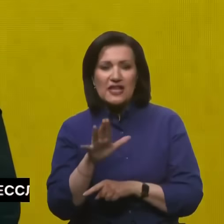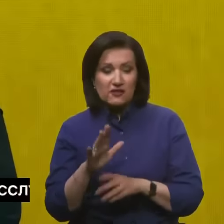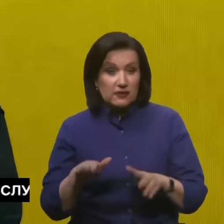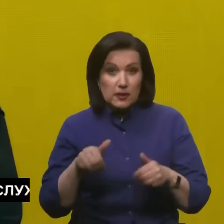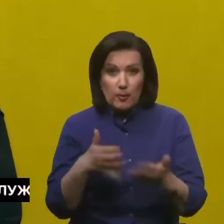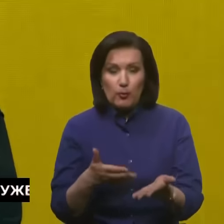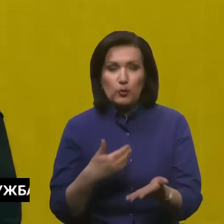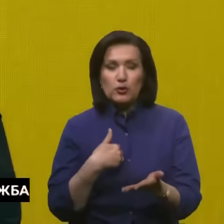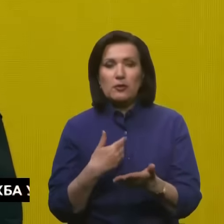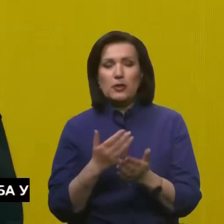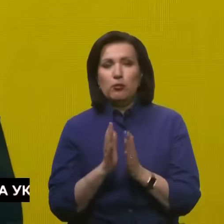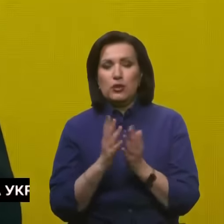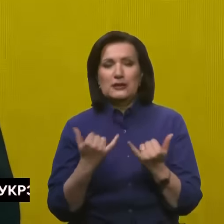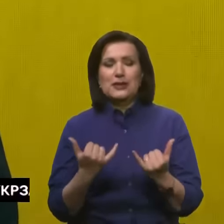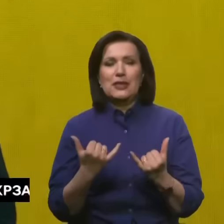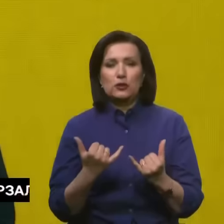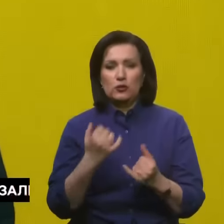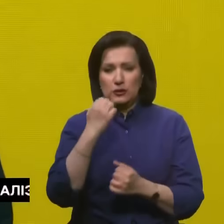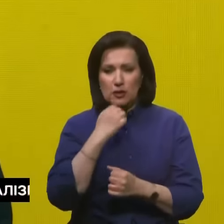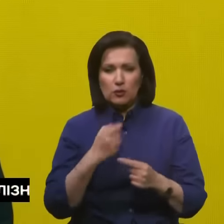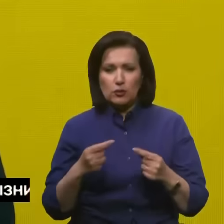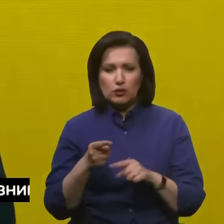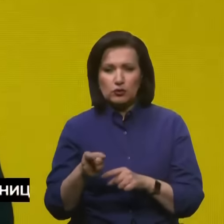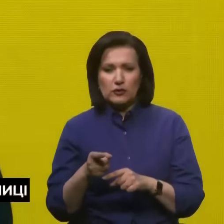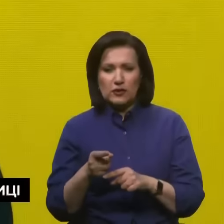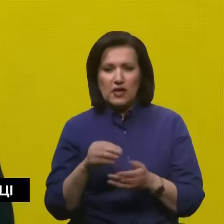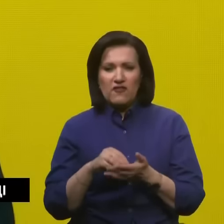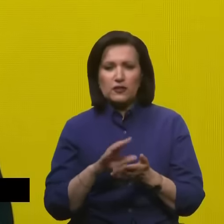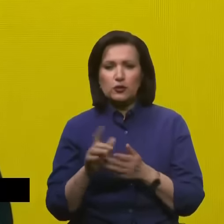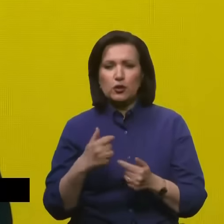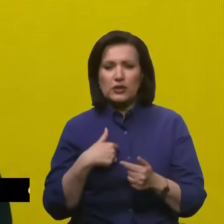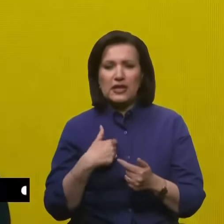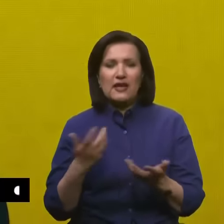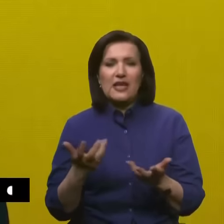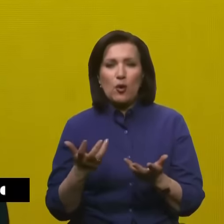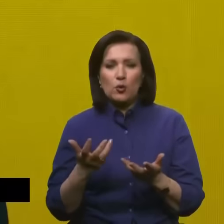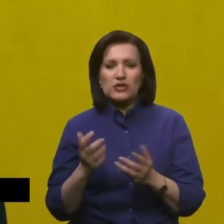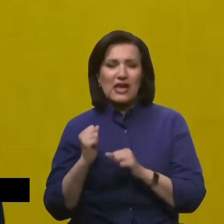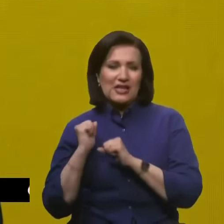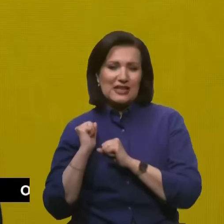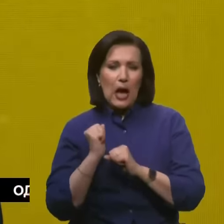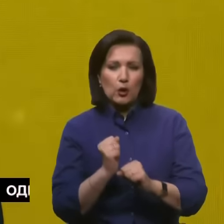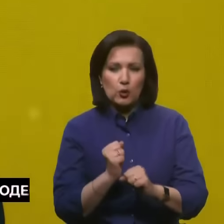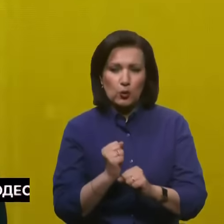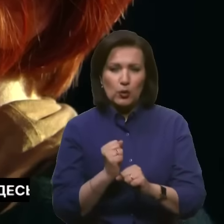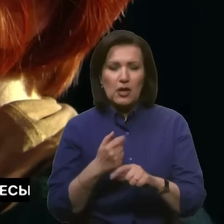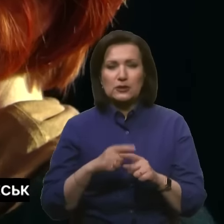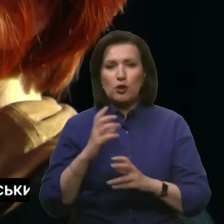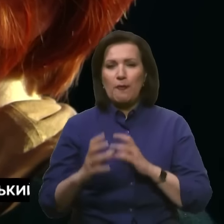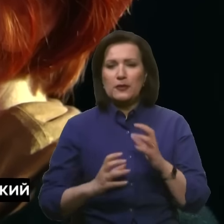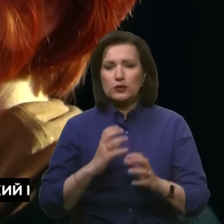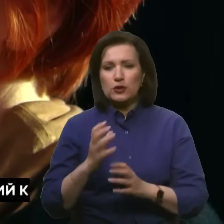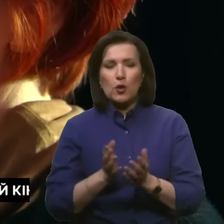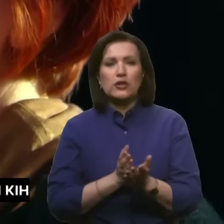запропонуйте мені, будь ласка, на сьогодні. Дякую, до речі, що ви відзначили, що я якось тягну цю